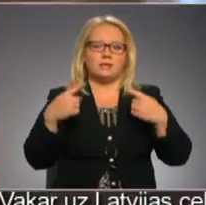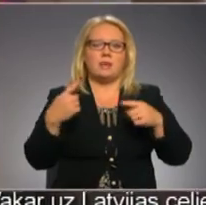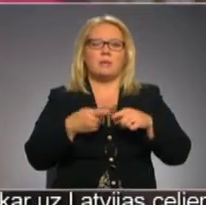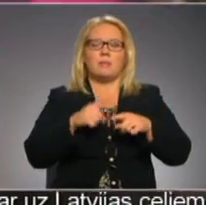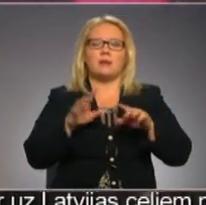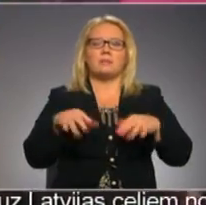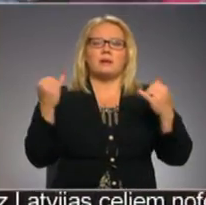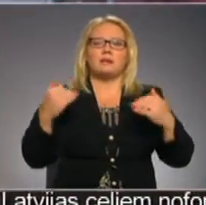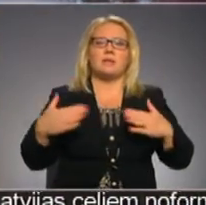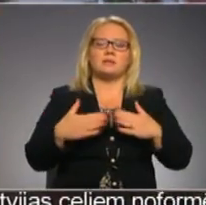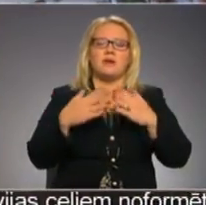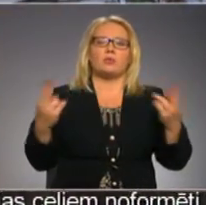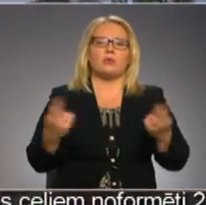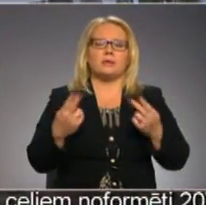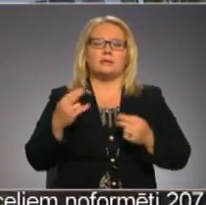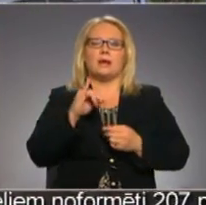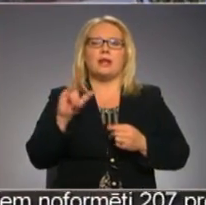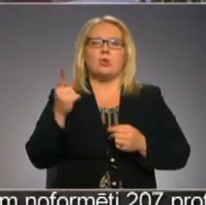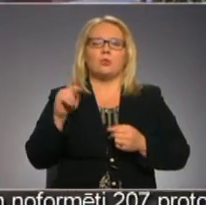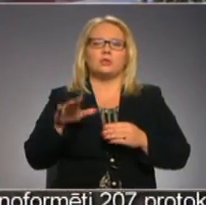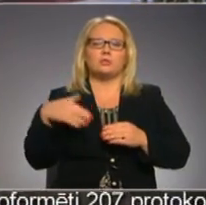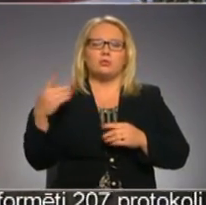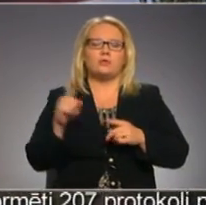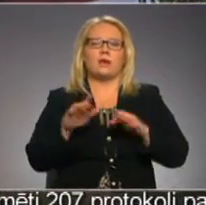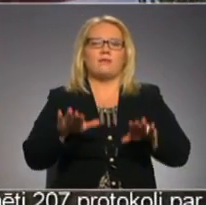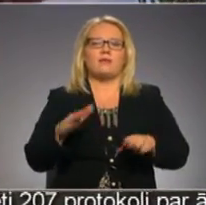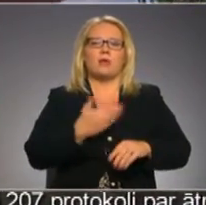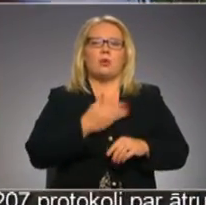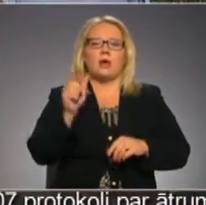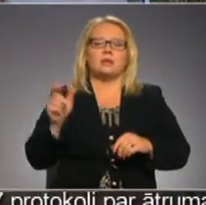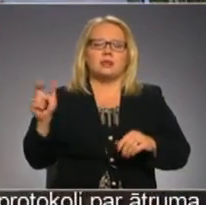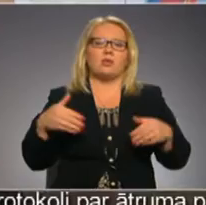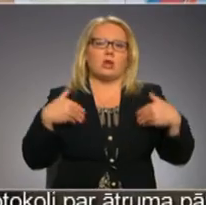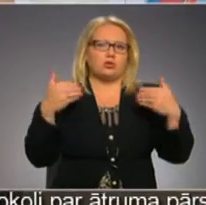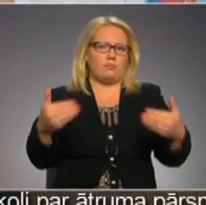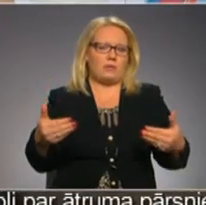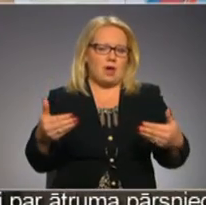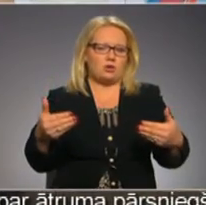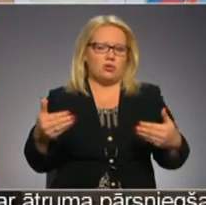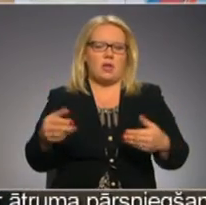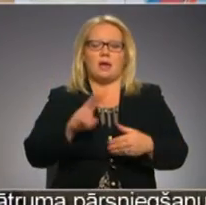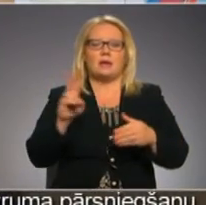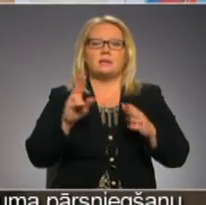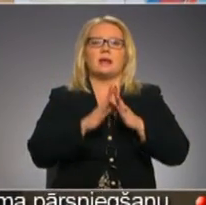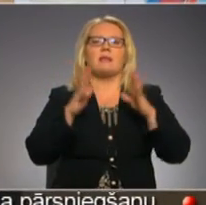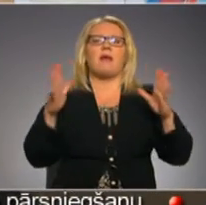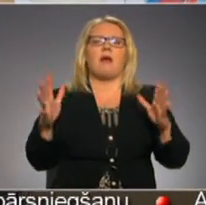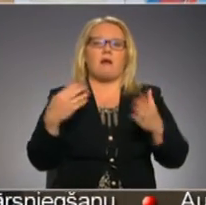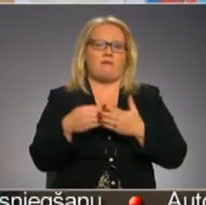par Ziemassvētku tradīciju Ilūkstes pusē kļūs arī vietējo iedzīvotāju sumināšana. Kas ir lielākā